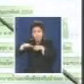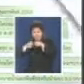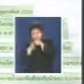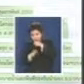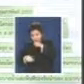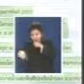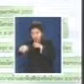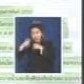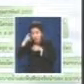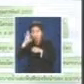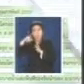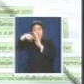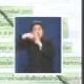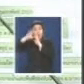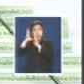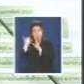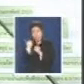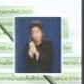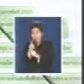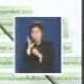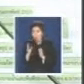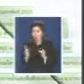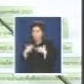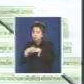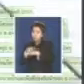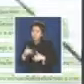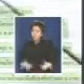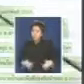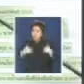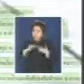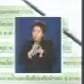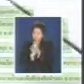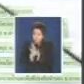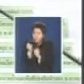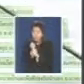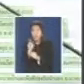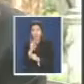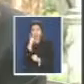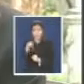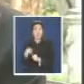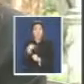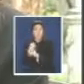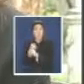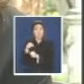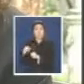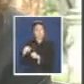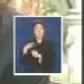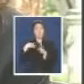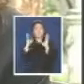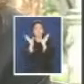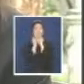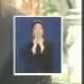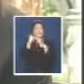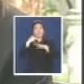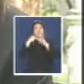ของพิษณุโลกเราจะพัฒนาอย่างไรและให้คนอาศัยอยู่ในกับน้ำอย่างไรนะคะนี่ก็เป็นส่วนหนึ่งที่เราจะมาคุยแล้วก็รวมถึงการประชุมผู้ว่าราชการ